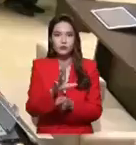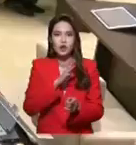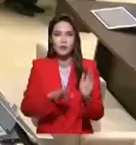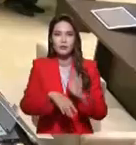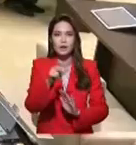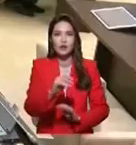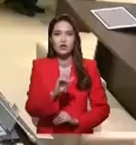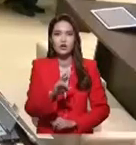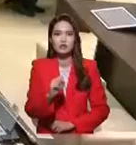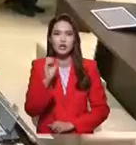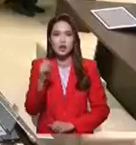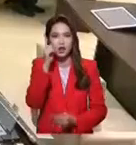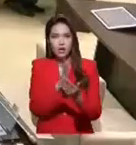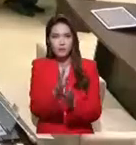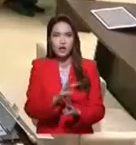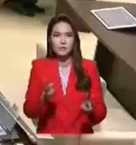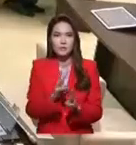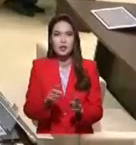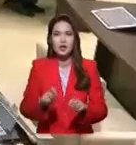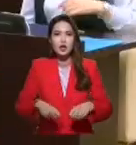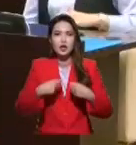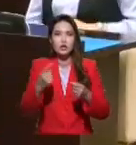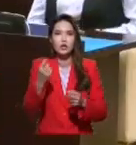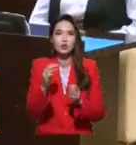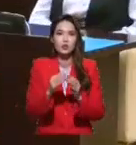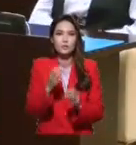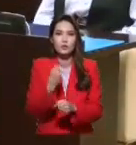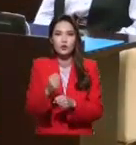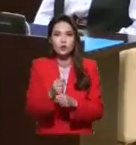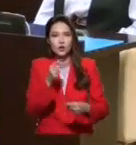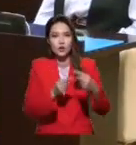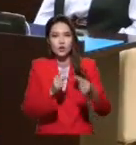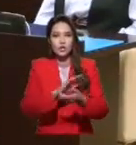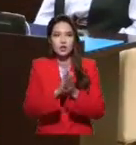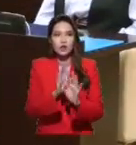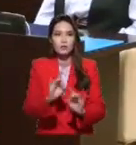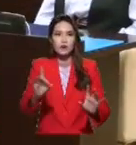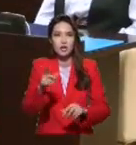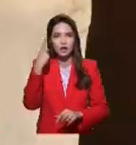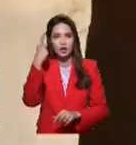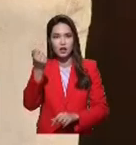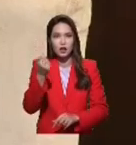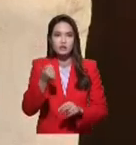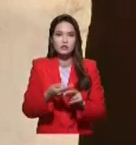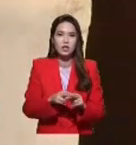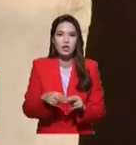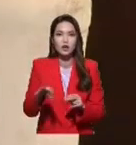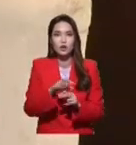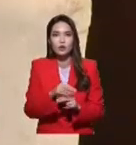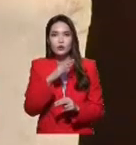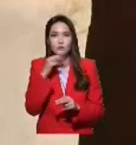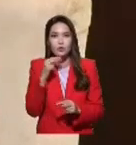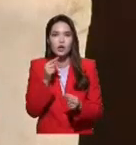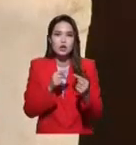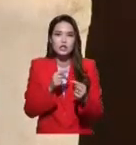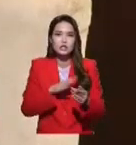Жанна Асанова премьер-министрге сауал жолдап, тұрмыстық зорлық-зомбылықпен күресу шараларын ұсынды. Айтуынша, уәкілетті тұлғалардың немқұрайлылығы мен